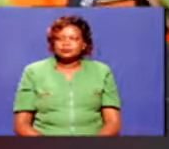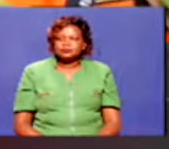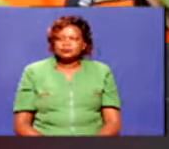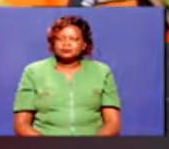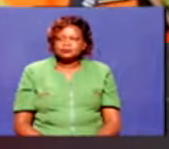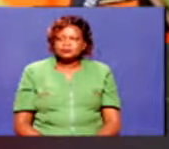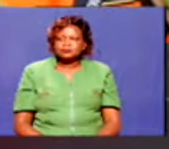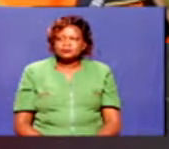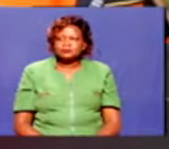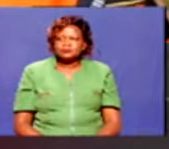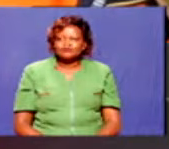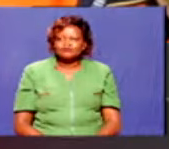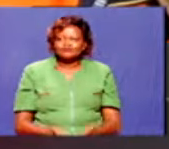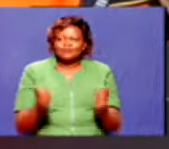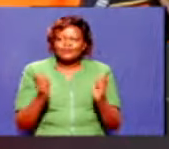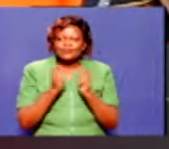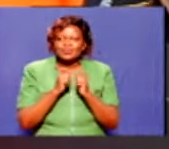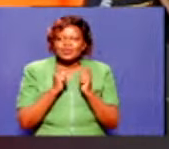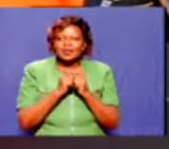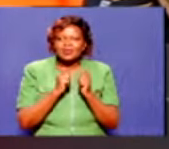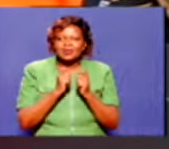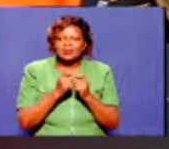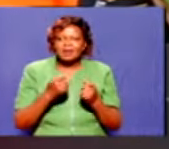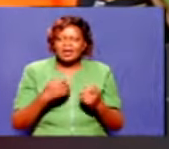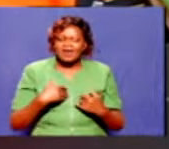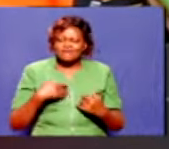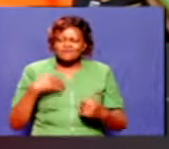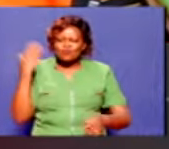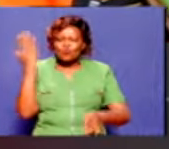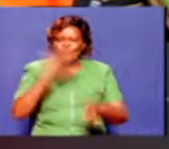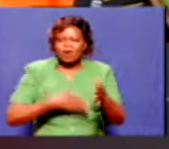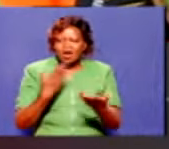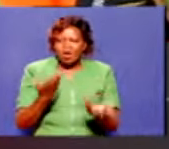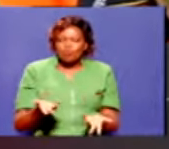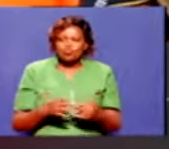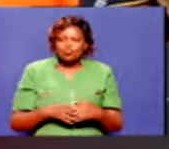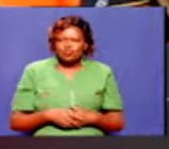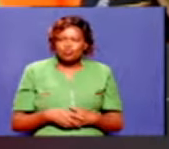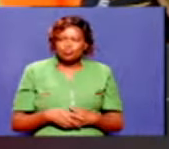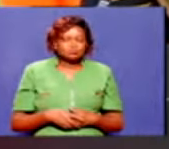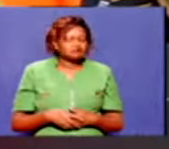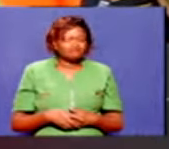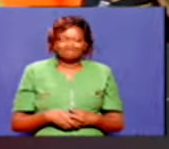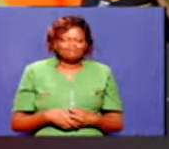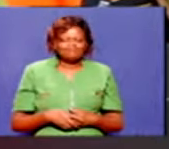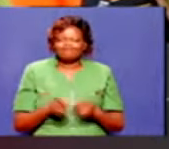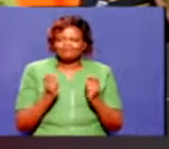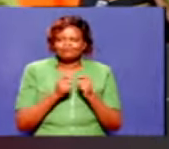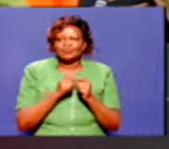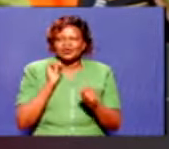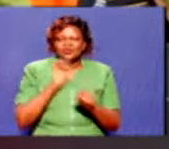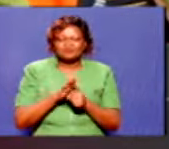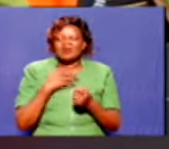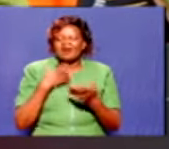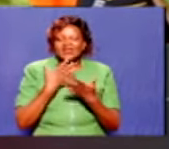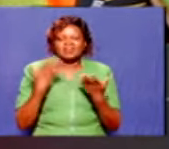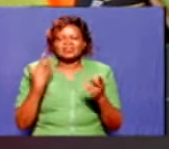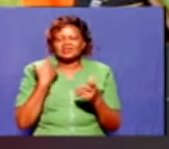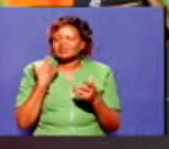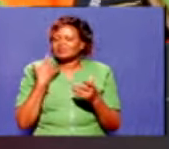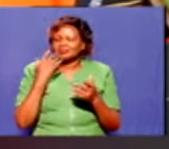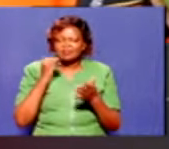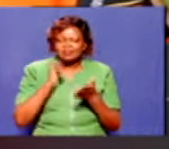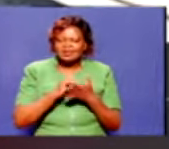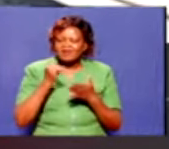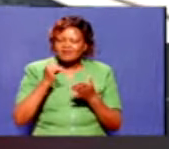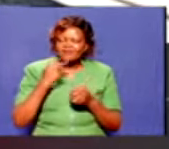Niko na uchungu, ukate mtoto wa mtu hivyo. Hey, amefanya kitendo mbao sijawahi kuona,